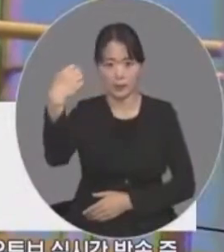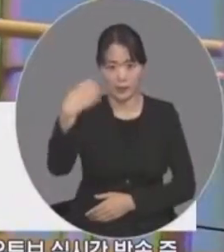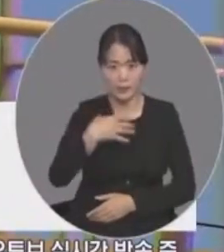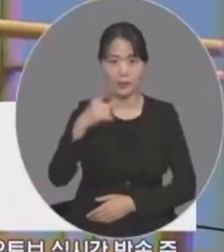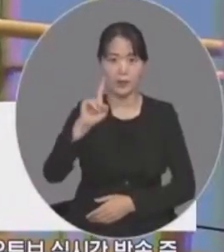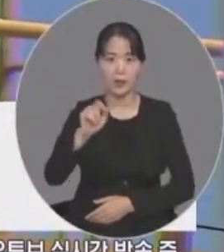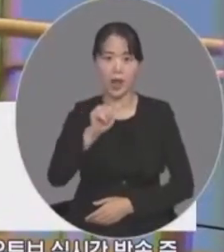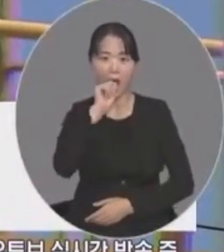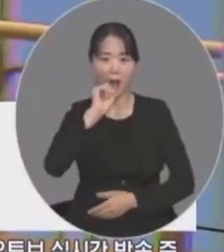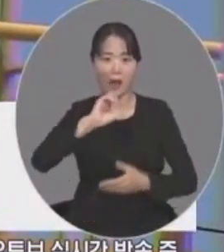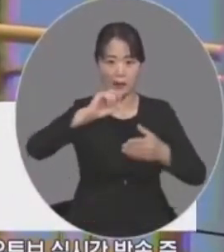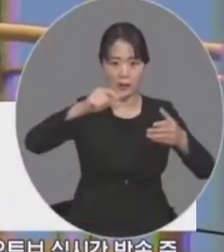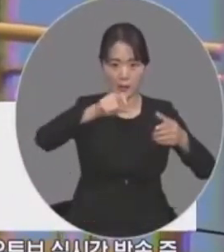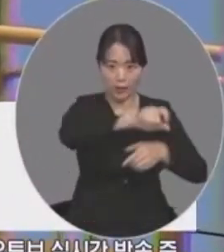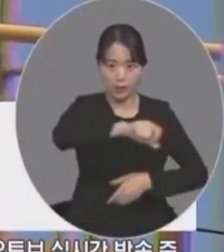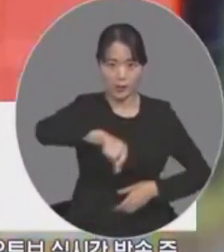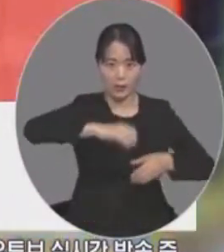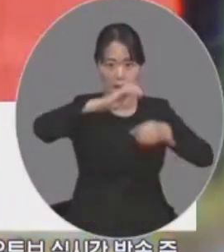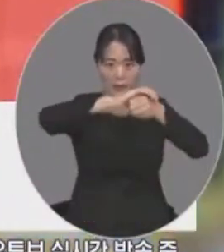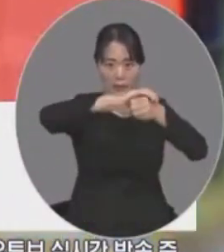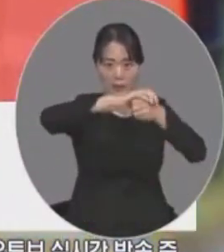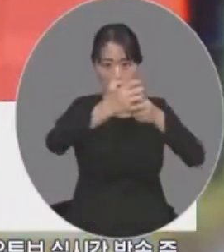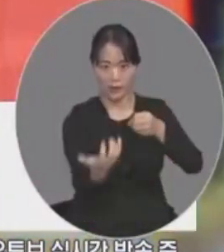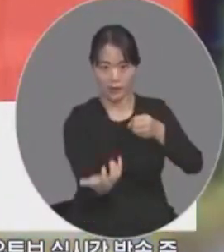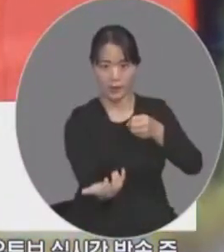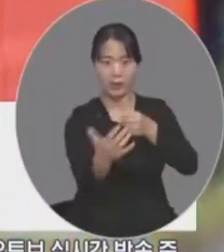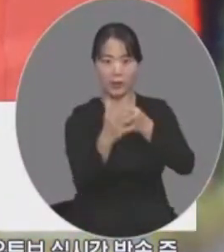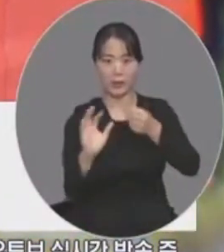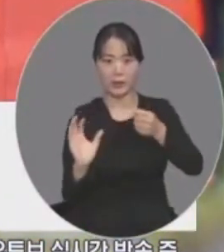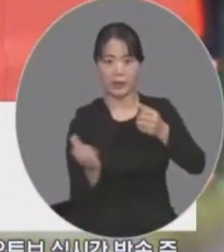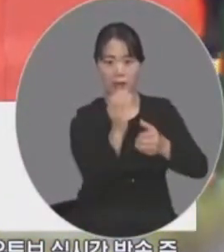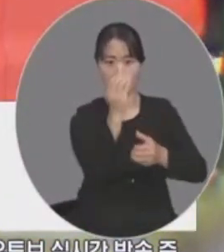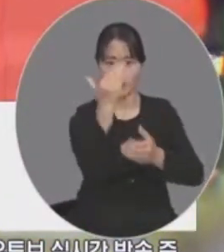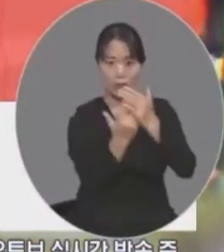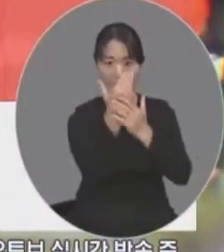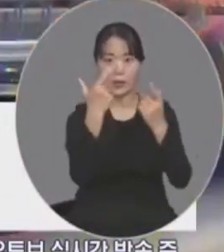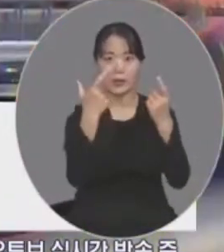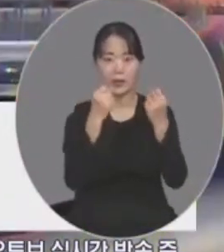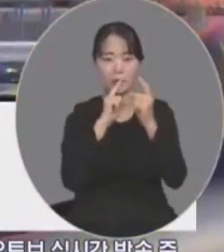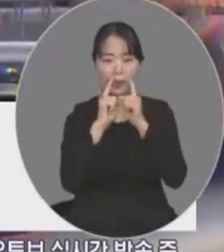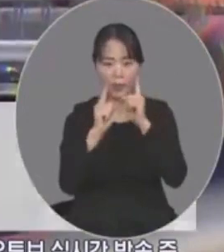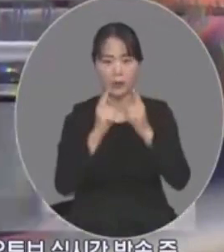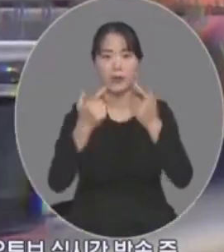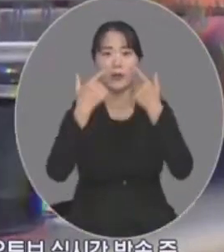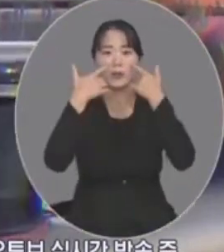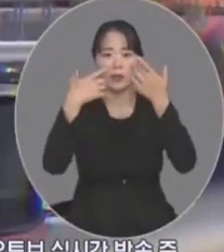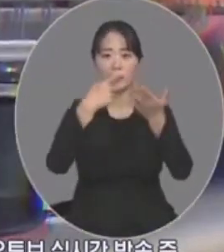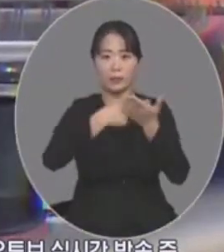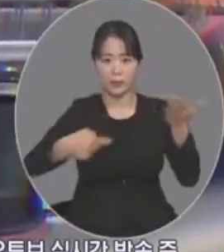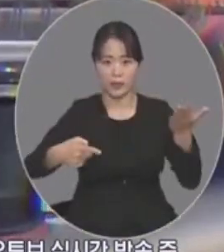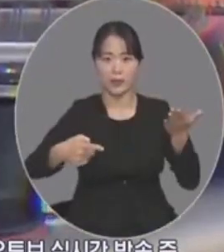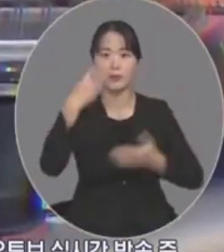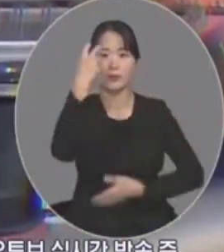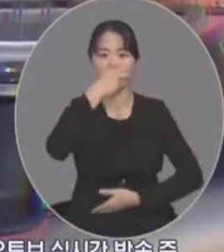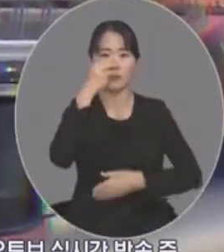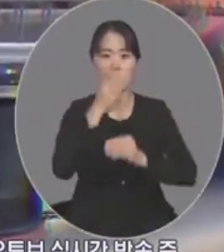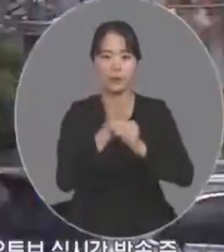배관 밸브를 막는 캡이 빠져 암모니아가 누출된 것으로 보고 있으며 정확한 피해 규모를 조사하고 있습니다.